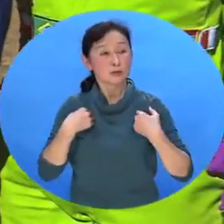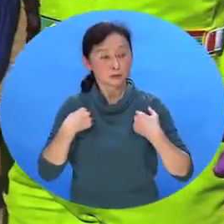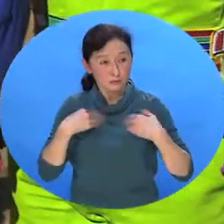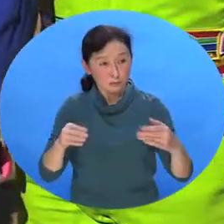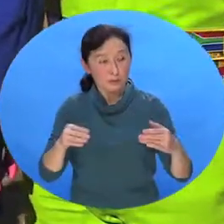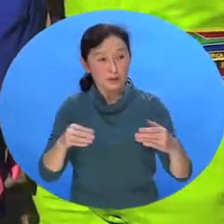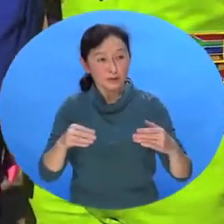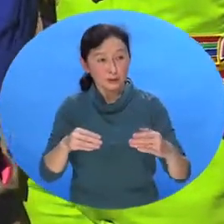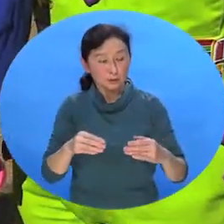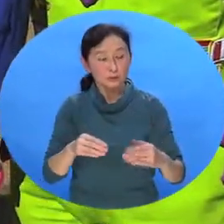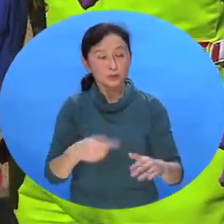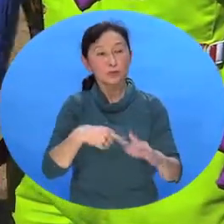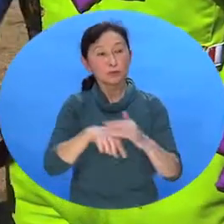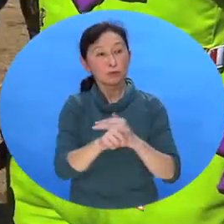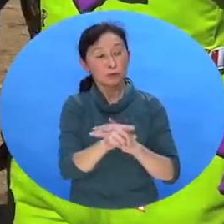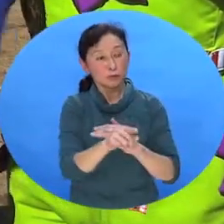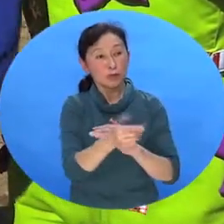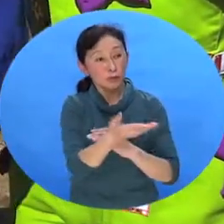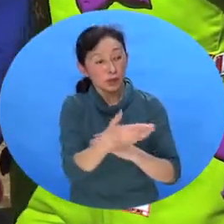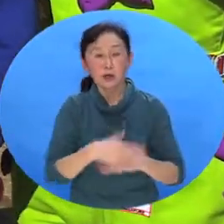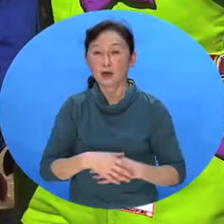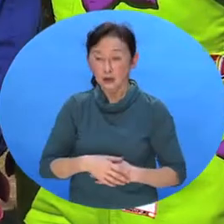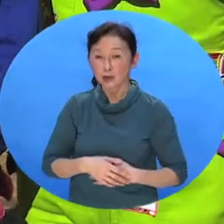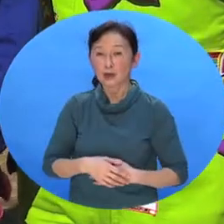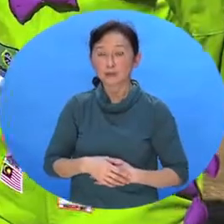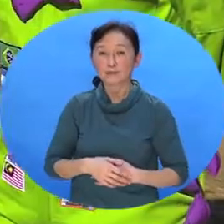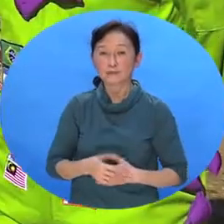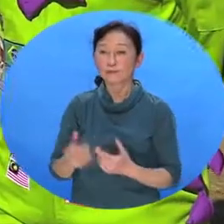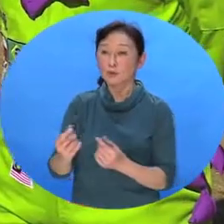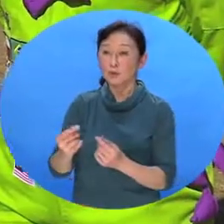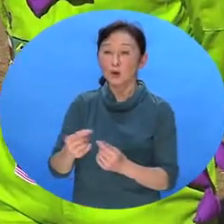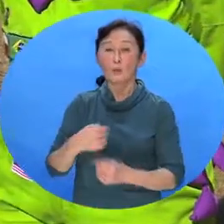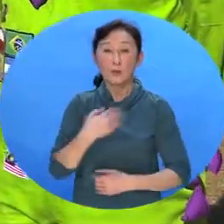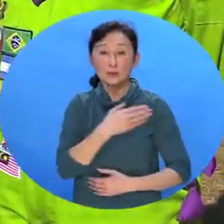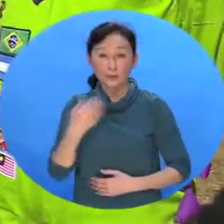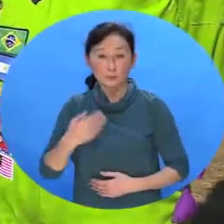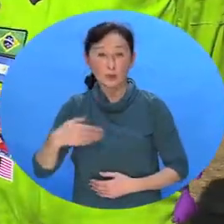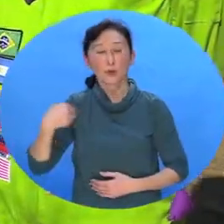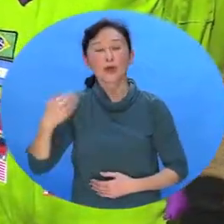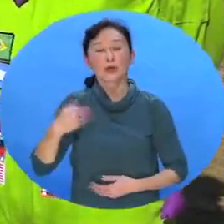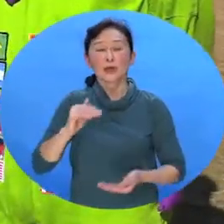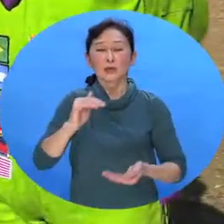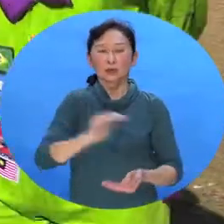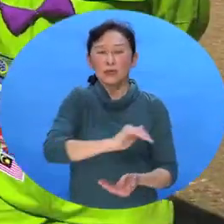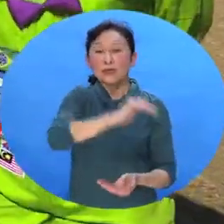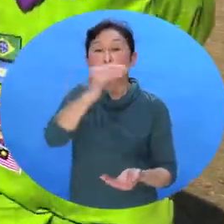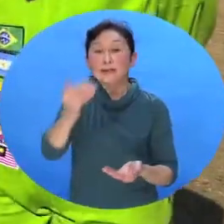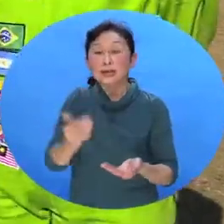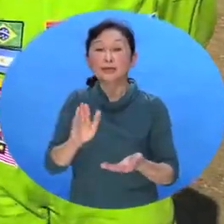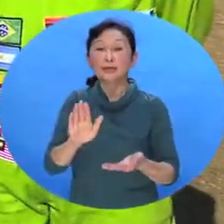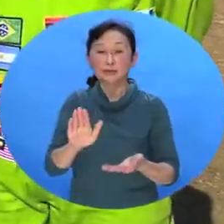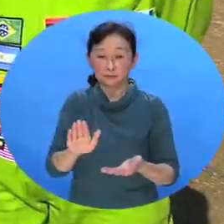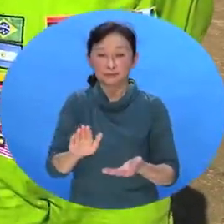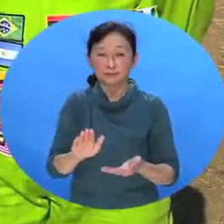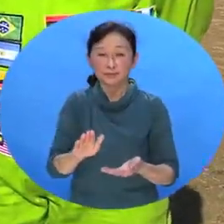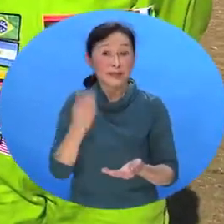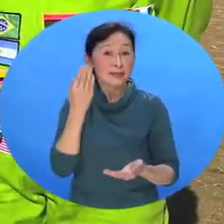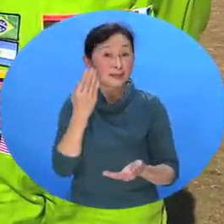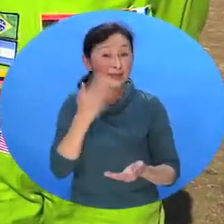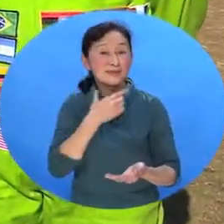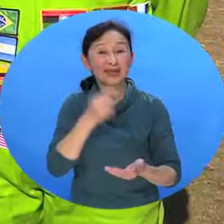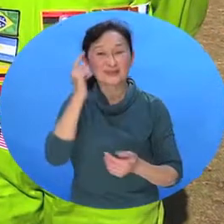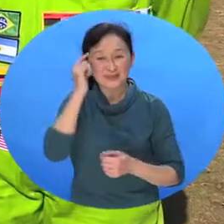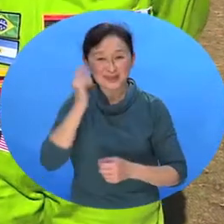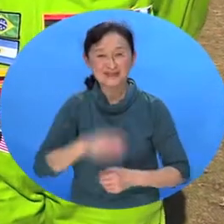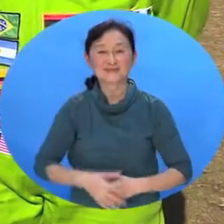くて、うん、目的地に着いちゃうっていうこと。 まあそのイメージありますよね。僕たちも、うん、知りたいことが山積みなので、 いっぱいありますよ。 実際にね、いろいろちょっと聞いてみ